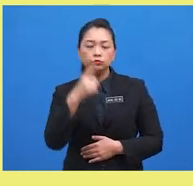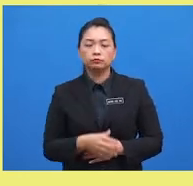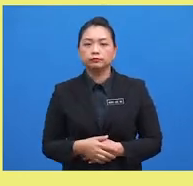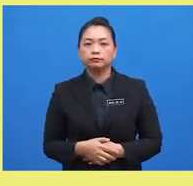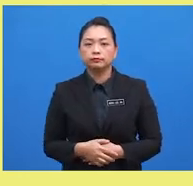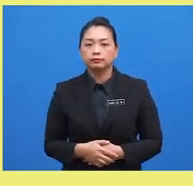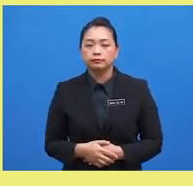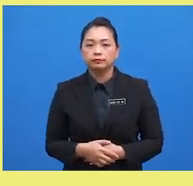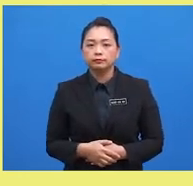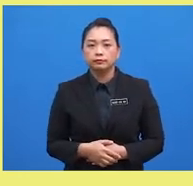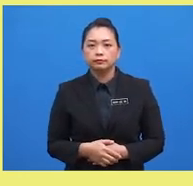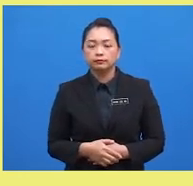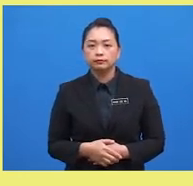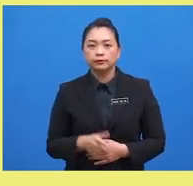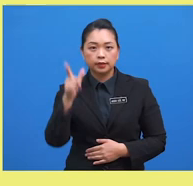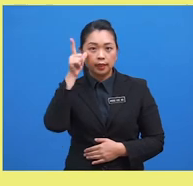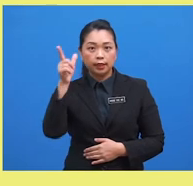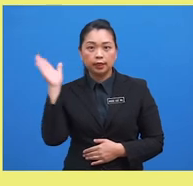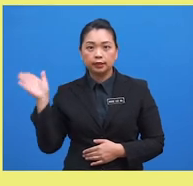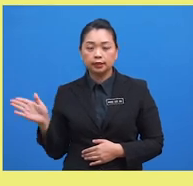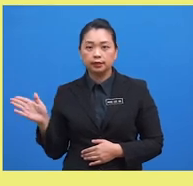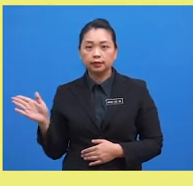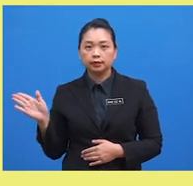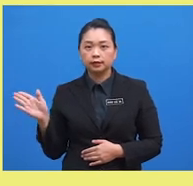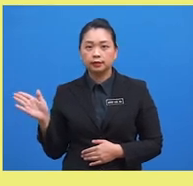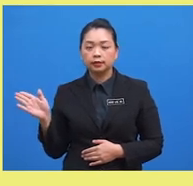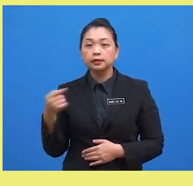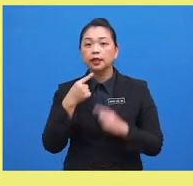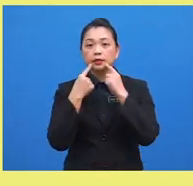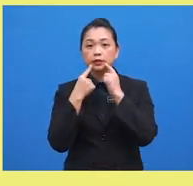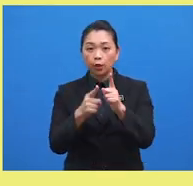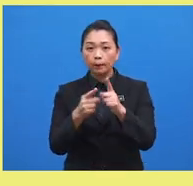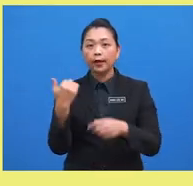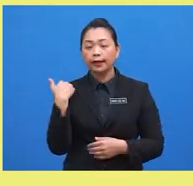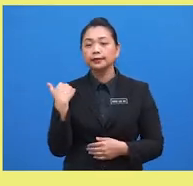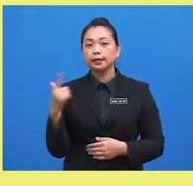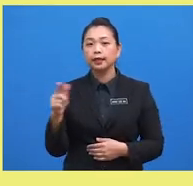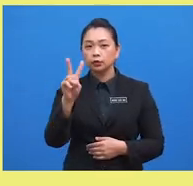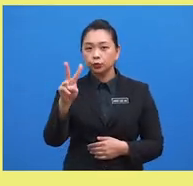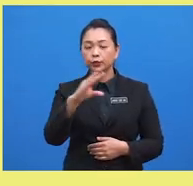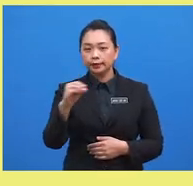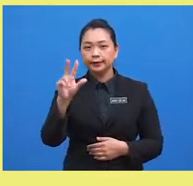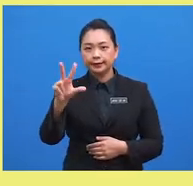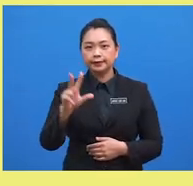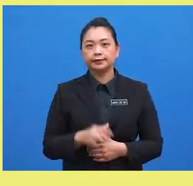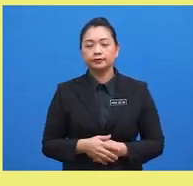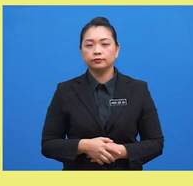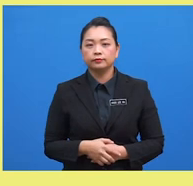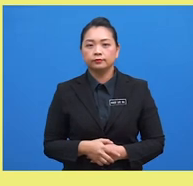Murid-murid, lihat gambar rajah. A persilangan B ialah 2 dan